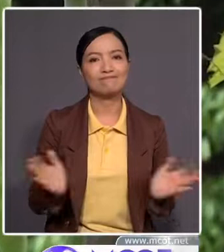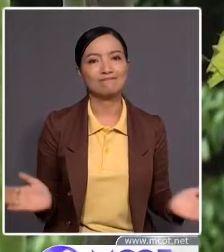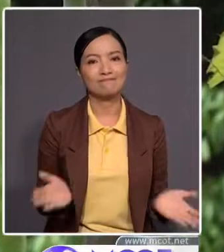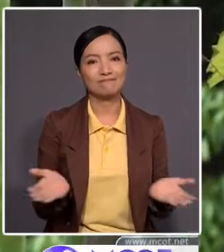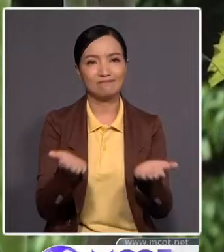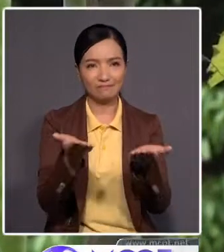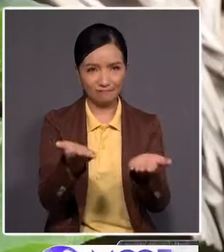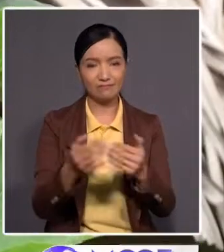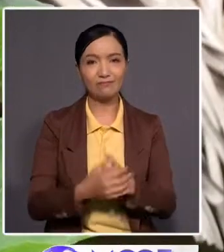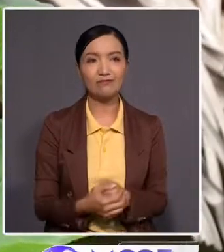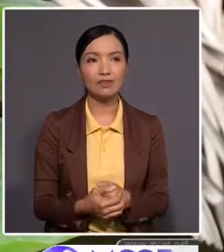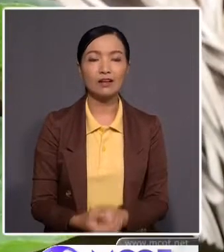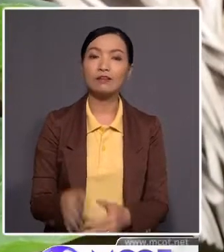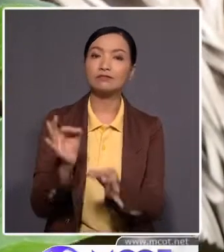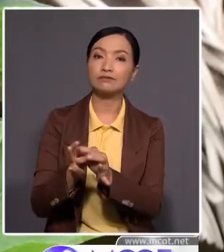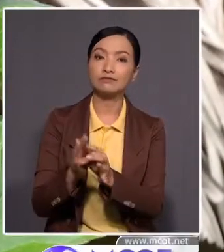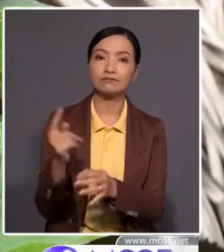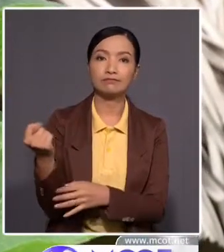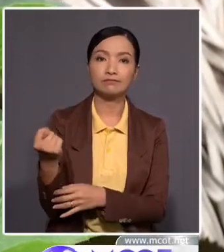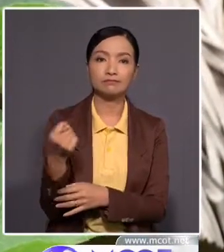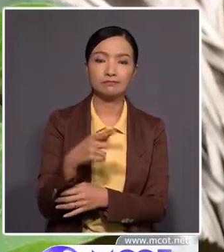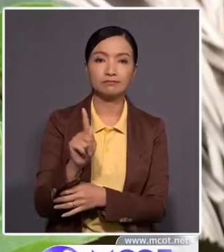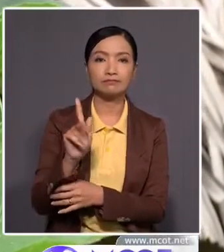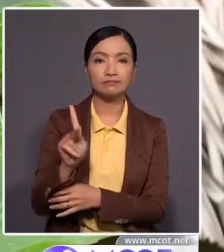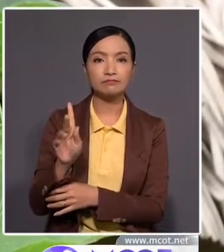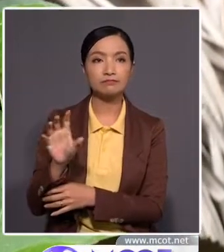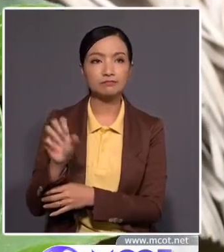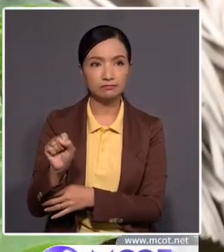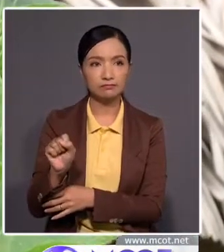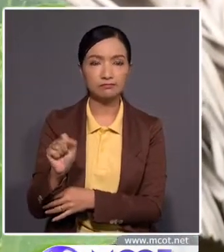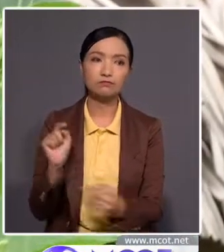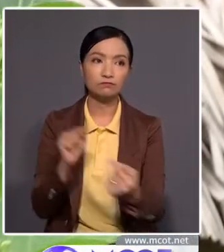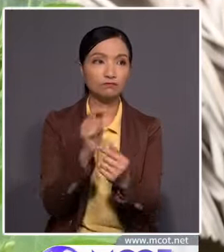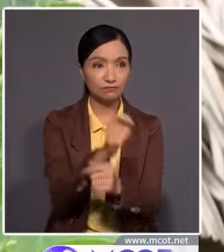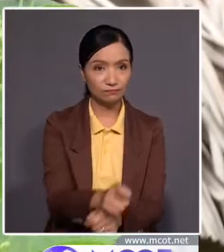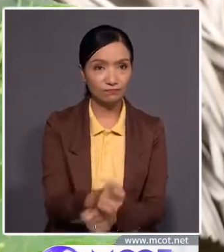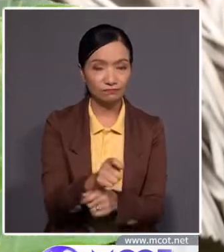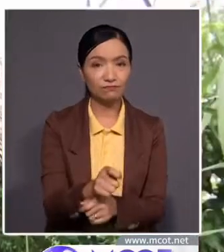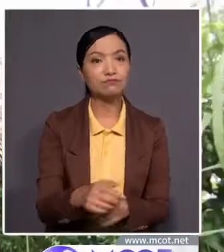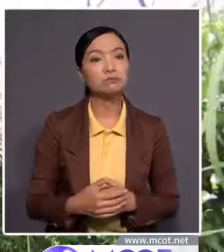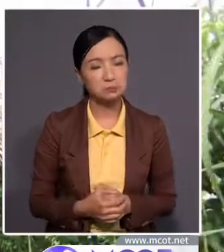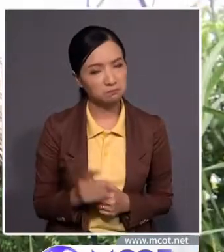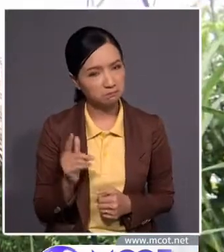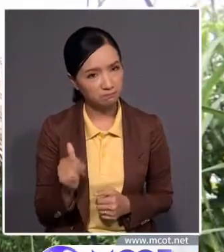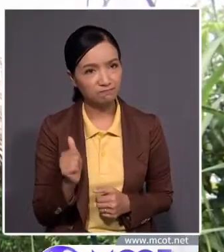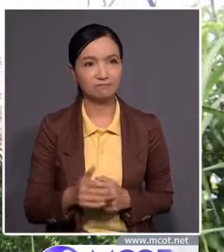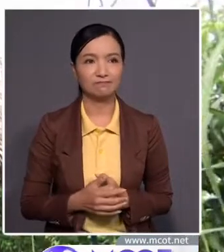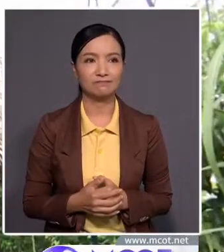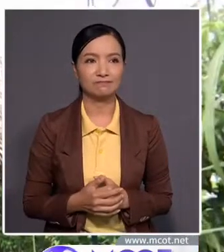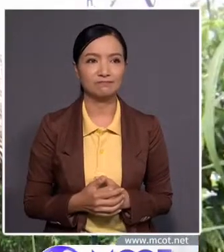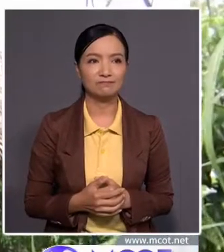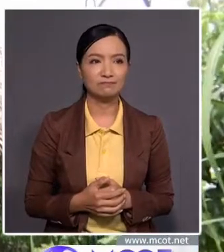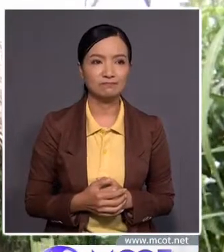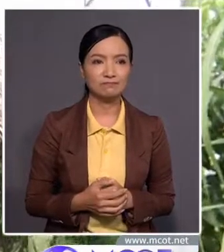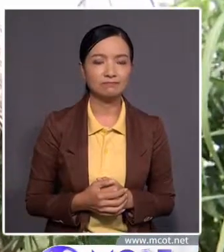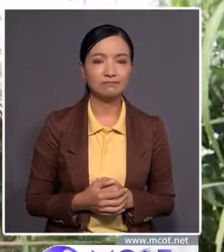ลุ่ม เงินทุนของทกส. ครับ สำหรับเกษตรกรเนี่ยดีกว่า ตรงจุดแข็งเราเลยนะครับคือเรื่องของวิธีการ